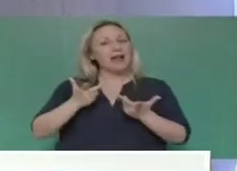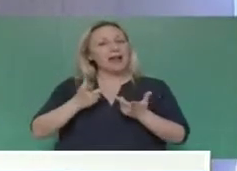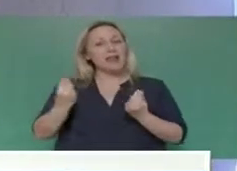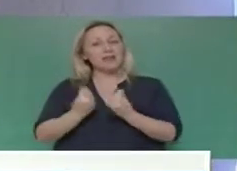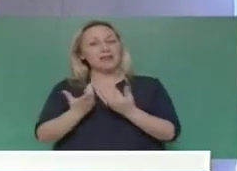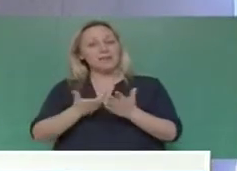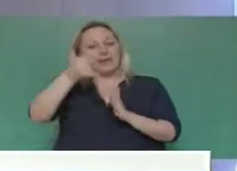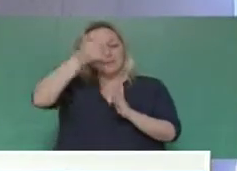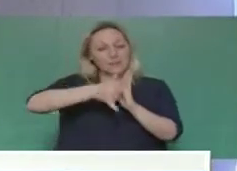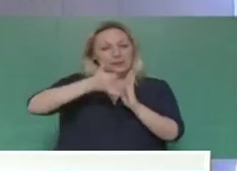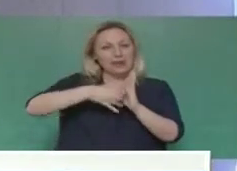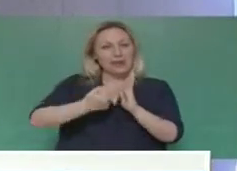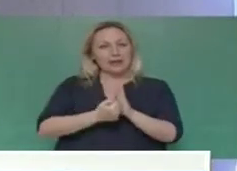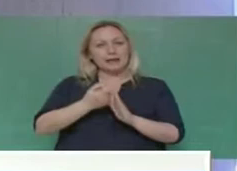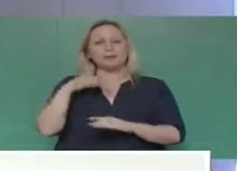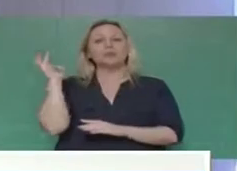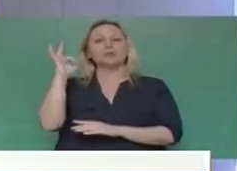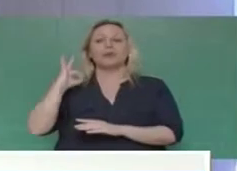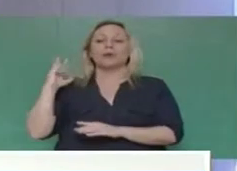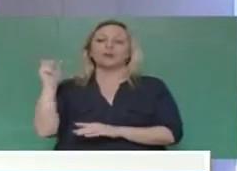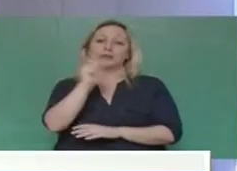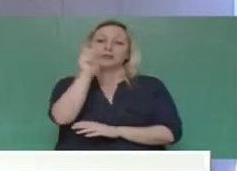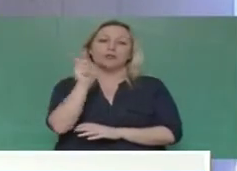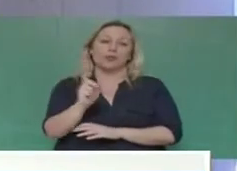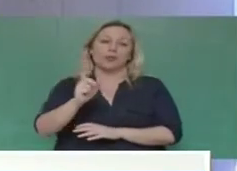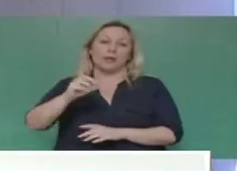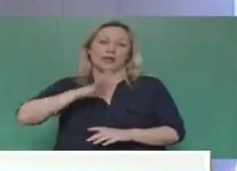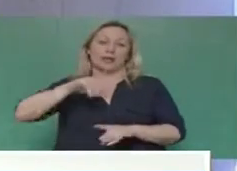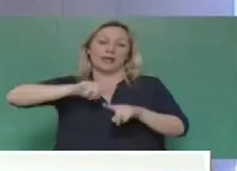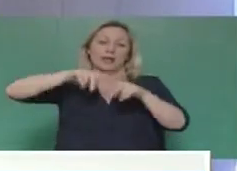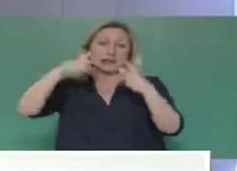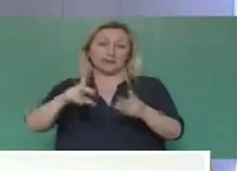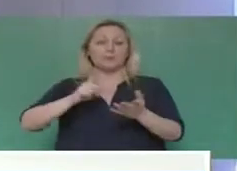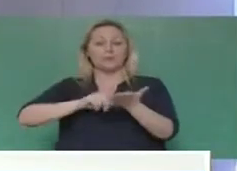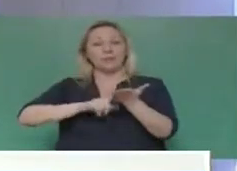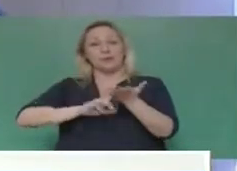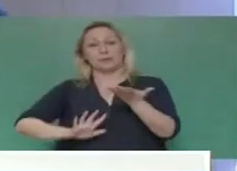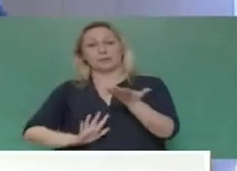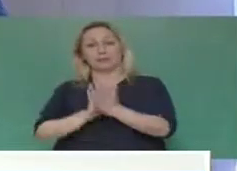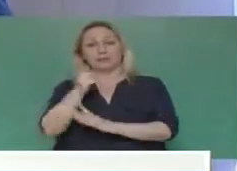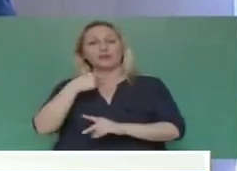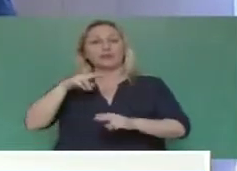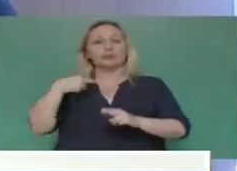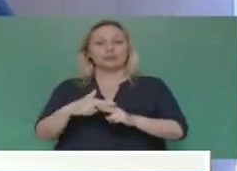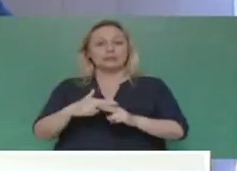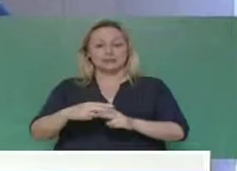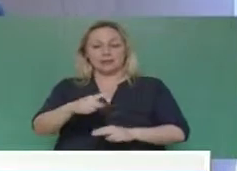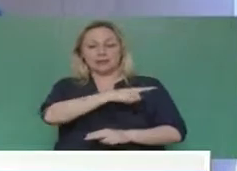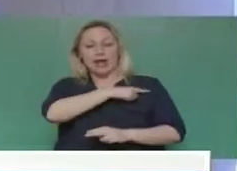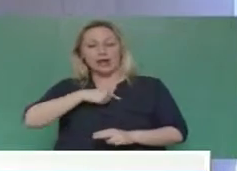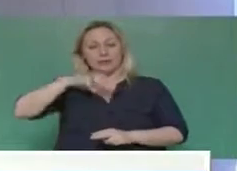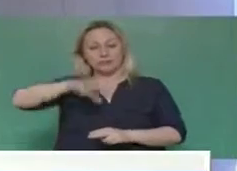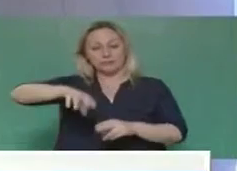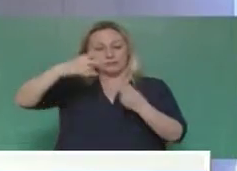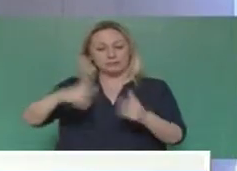η υποβάθμιση της καθημερινότητας των Ελλήνων. Αυτό όμως προϋποθέτει ισχυρούς τοπικούς άρχοντες, ισχυρά τοπικά όργανα και όχι